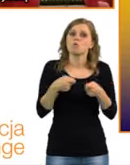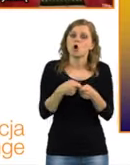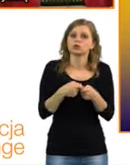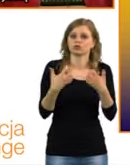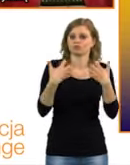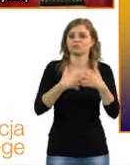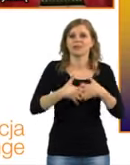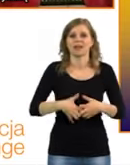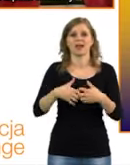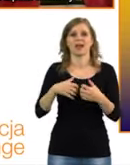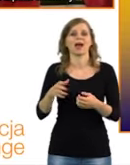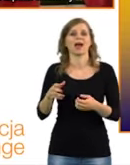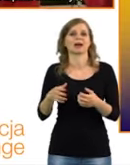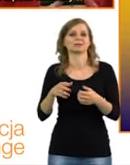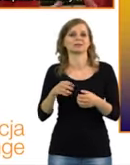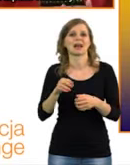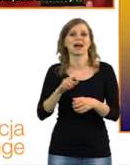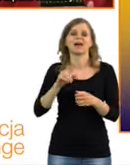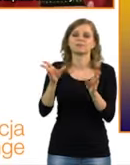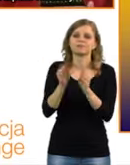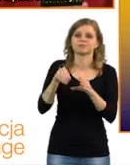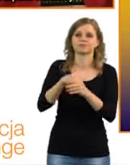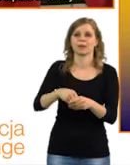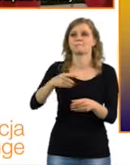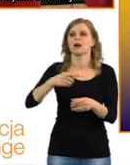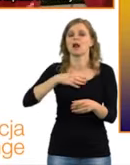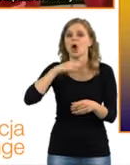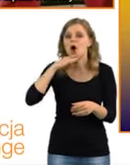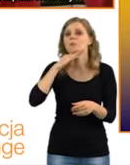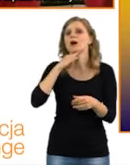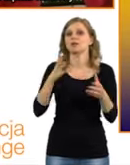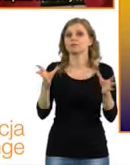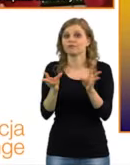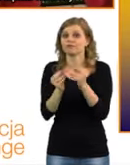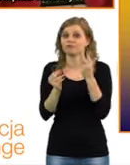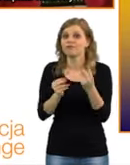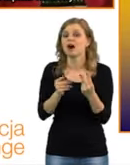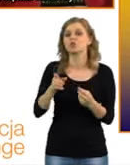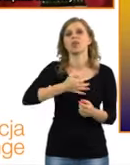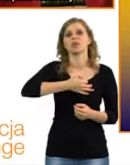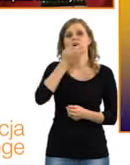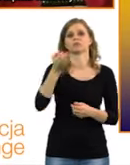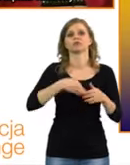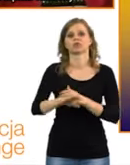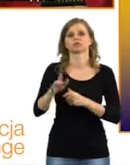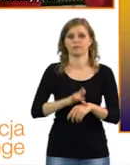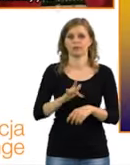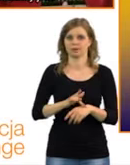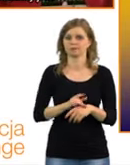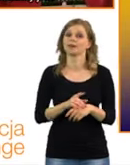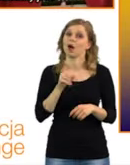terapię integracji sensorycznej z terapią logopedyczną i wtedy uzyskujemy dużo lepsze